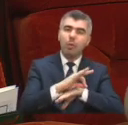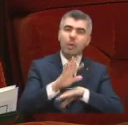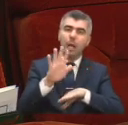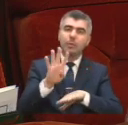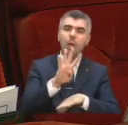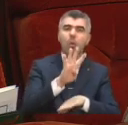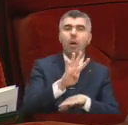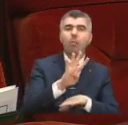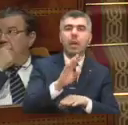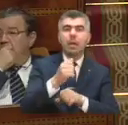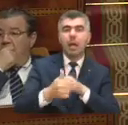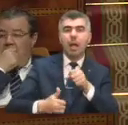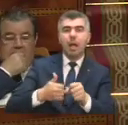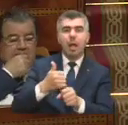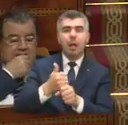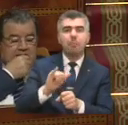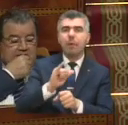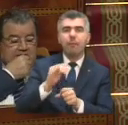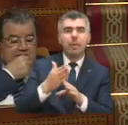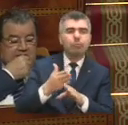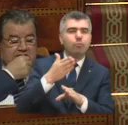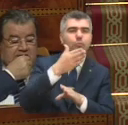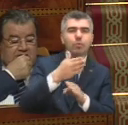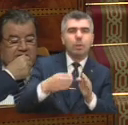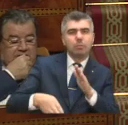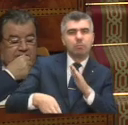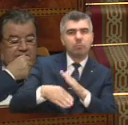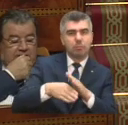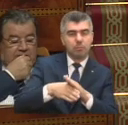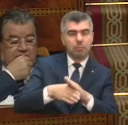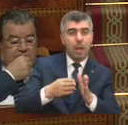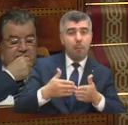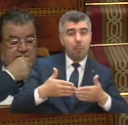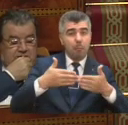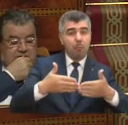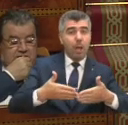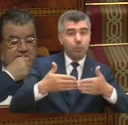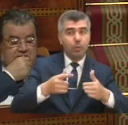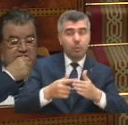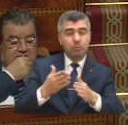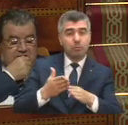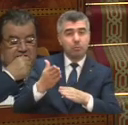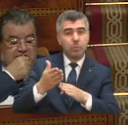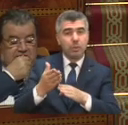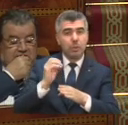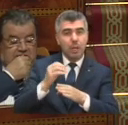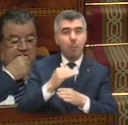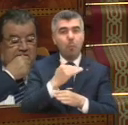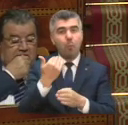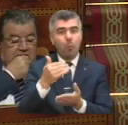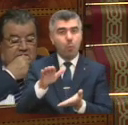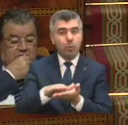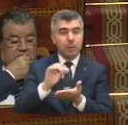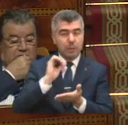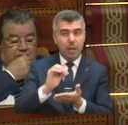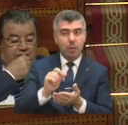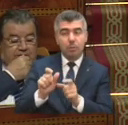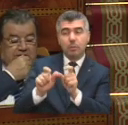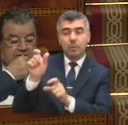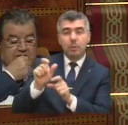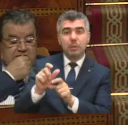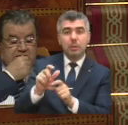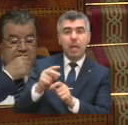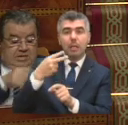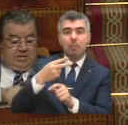45 سنه، فين غادي يمشيوا؟ ما مصيرهم؟ واش يمشيوا لقوارب الموت؟ سيد الوزير، فين هي التنزيل ديال التوجيهات الملكيه الساميه ثلاثه